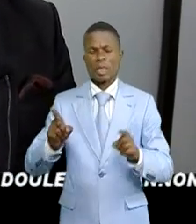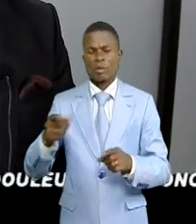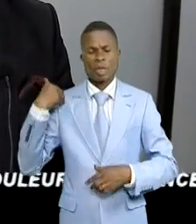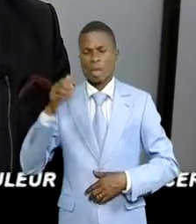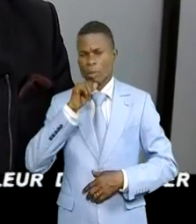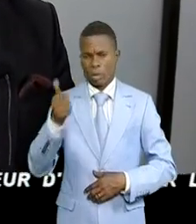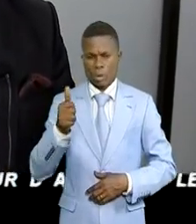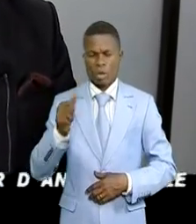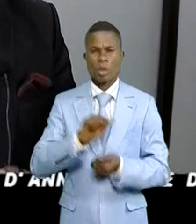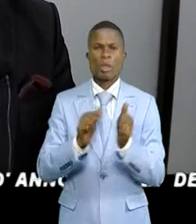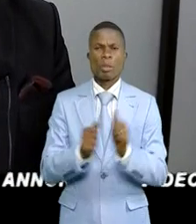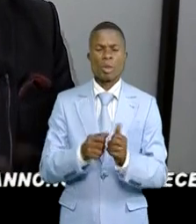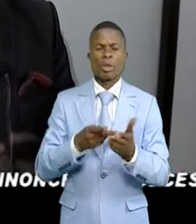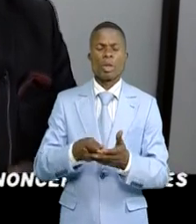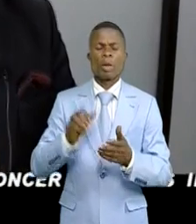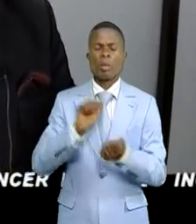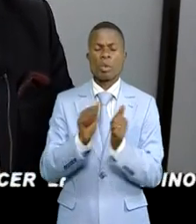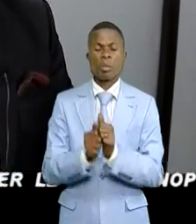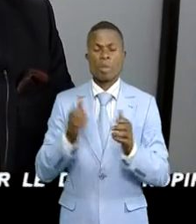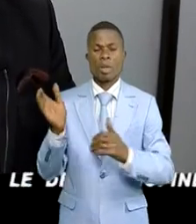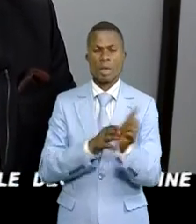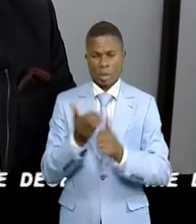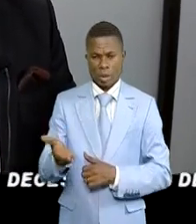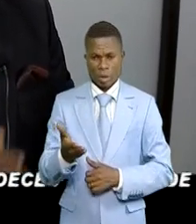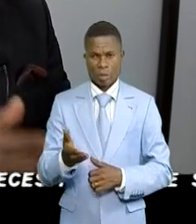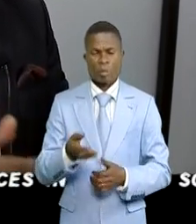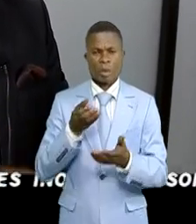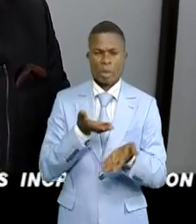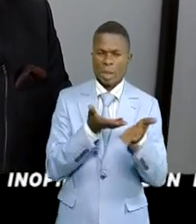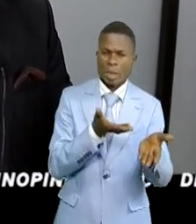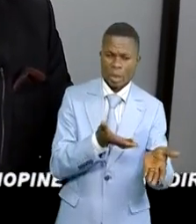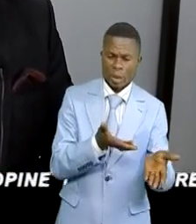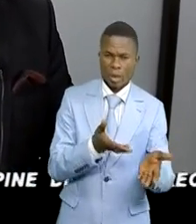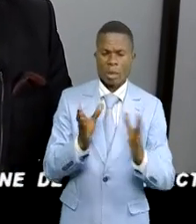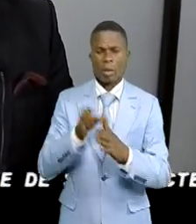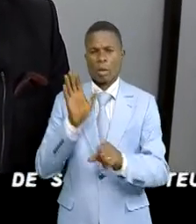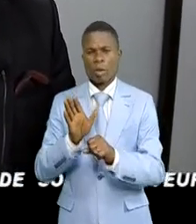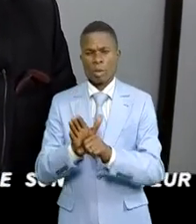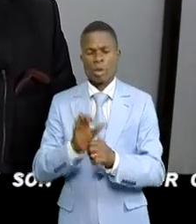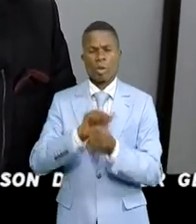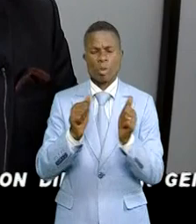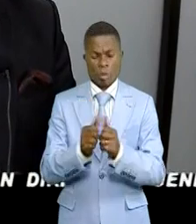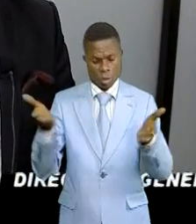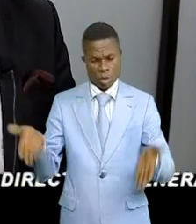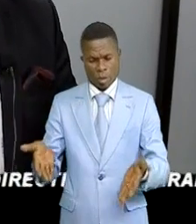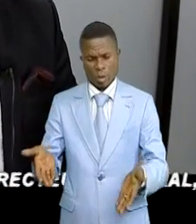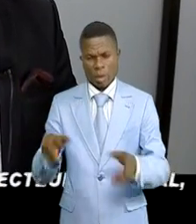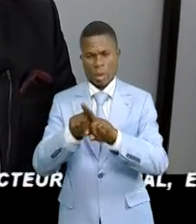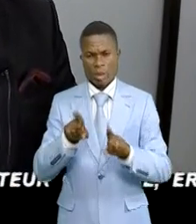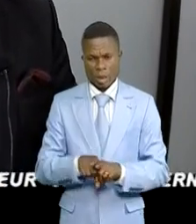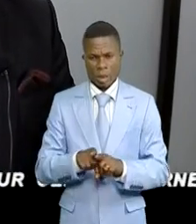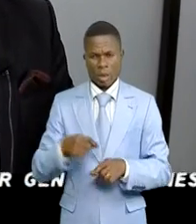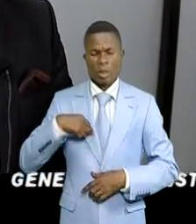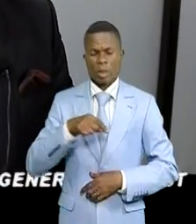appelé fonds d'indemnisation des victimes. Ce fonds sera alimenté par les différentes structures qui existent et nous